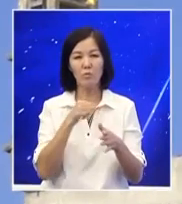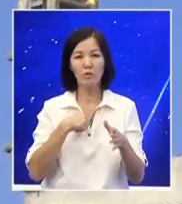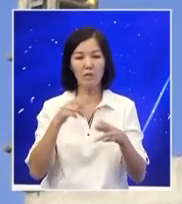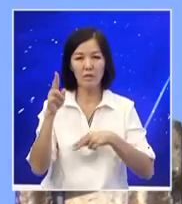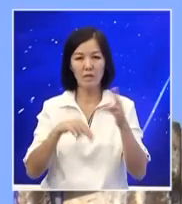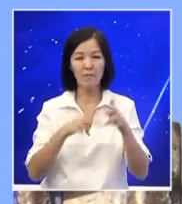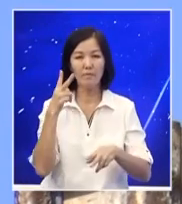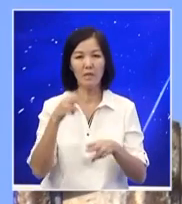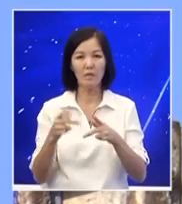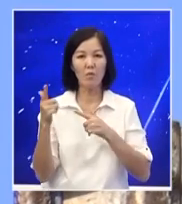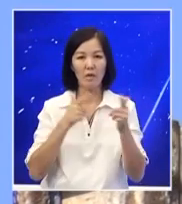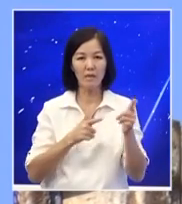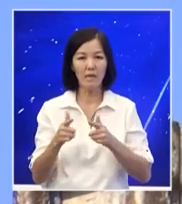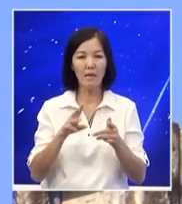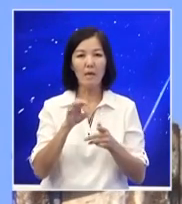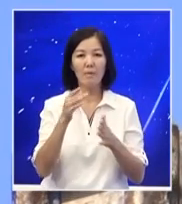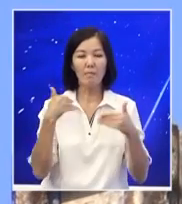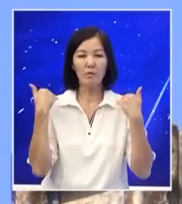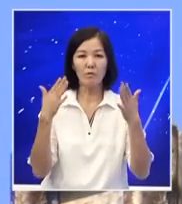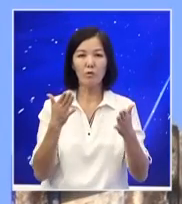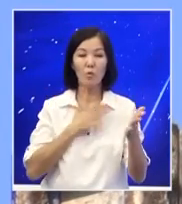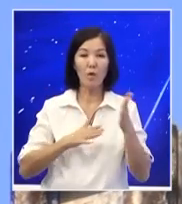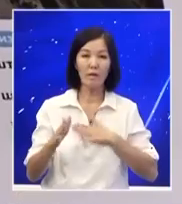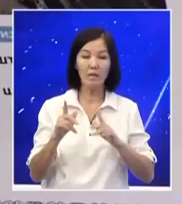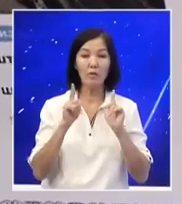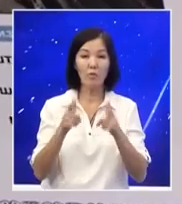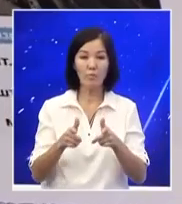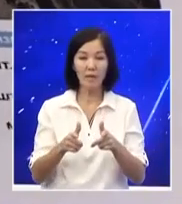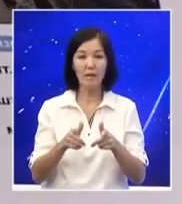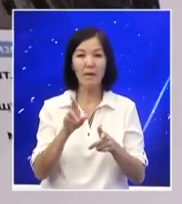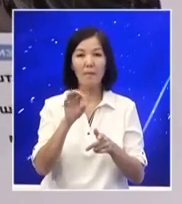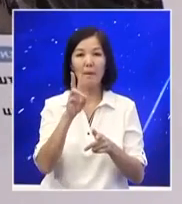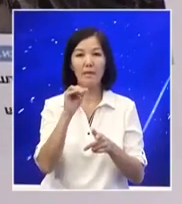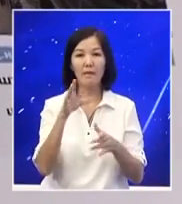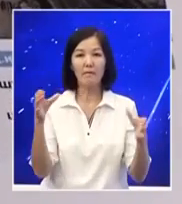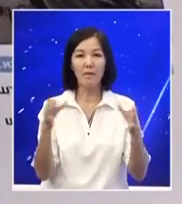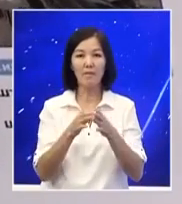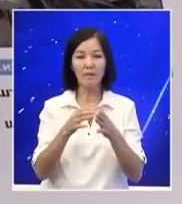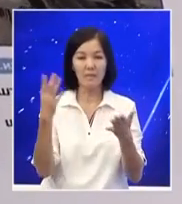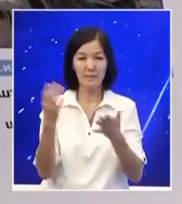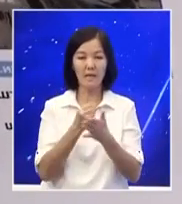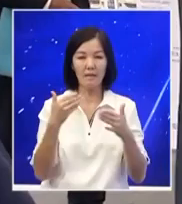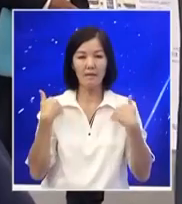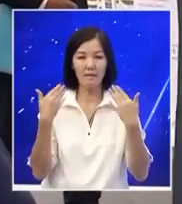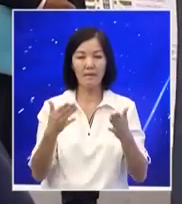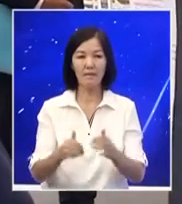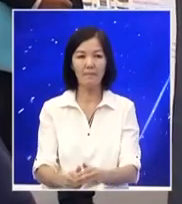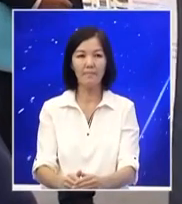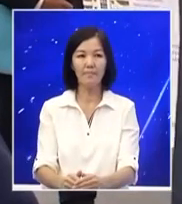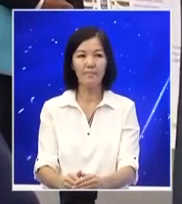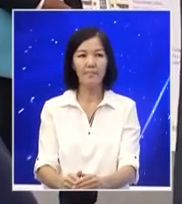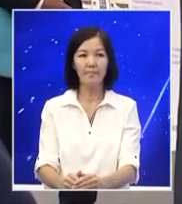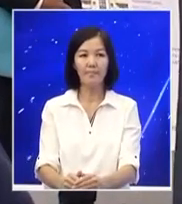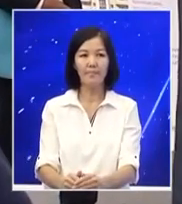өздері салып тастауға әзір. Асқар Мамин ұсыныстарын қуана құптады. Амандық Баталов пен командасына сәттілік тіледі. В этом году